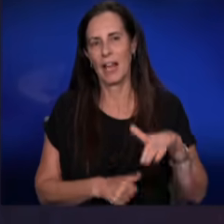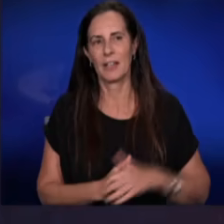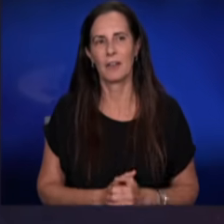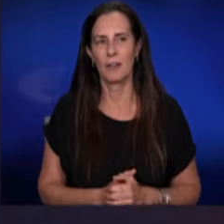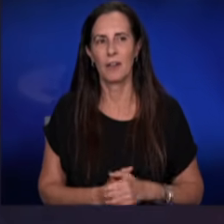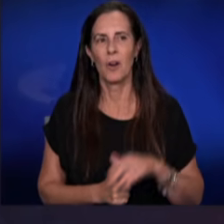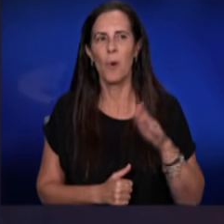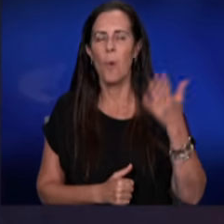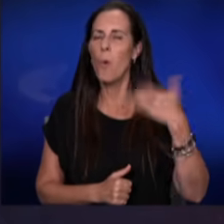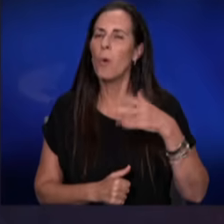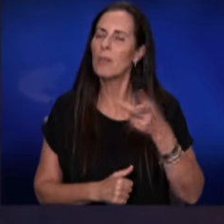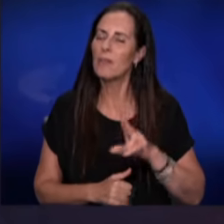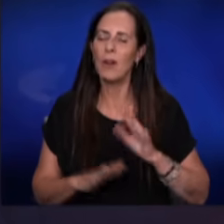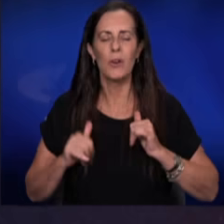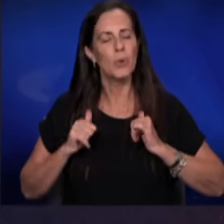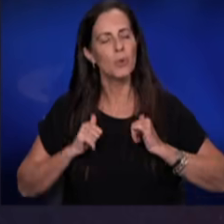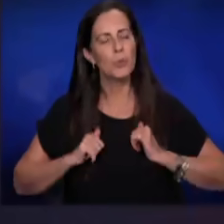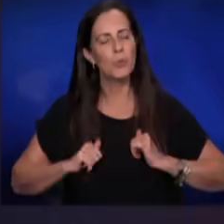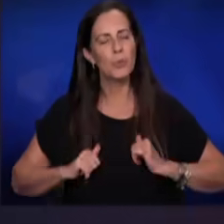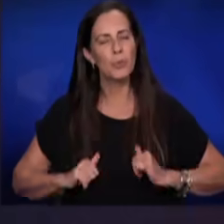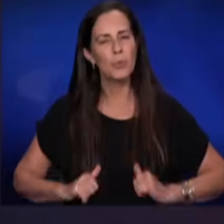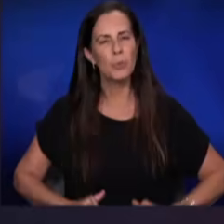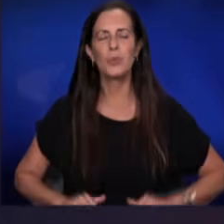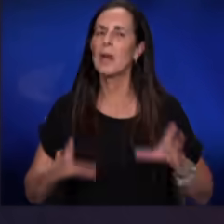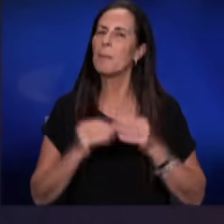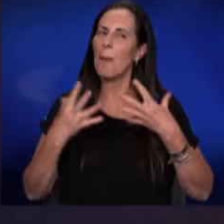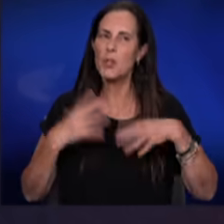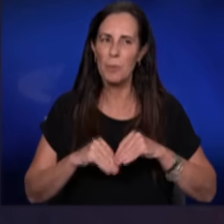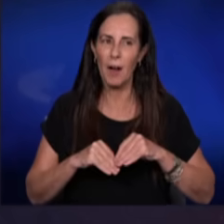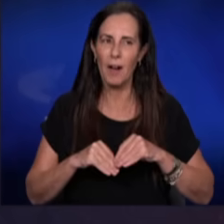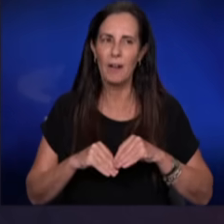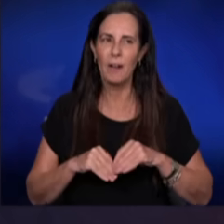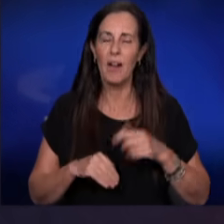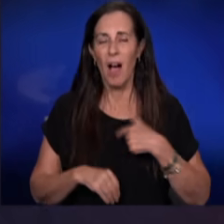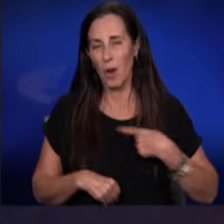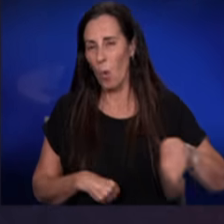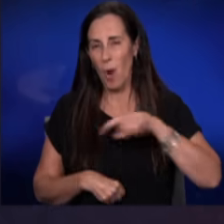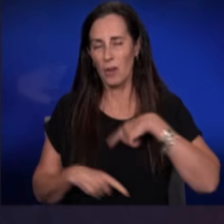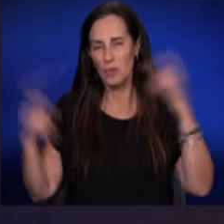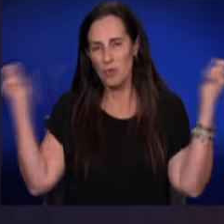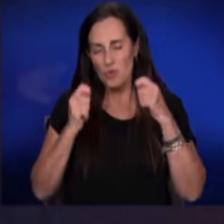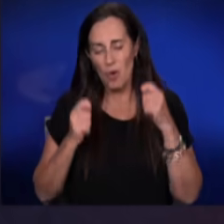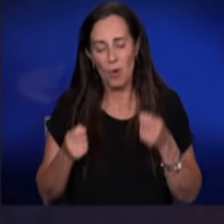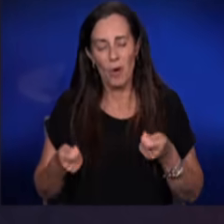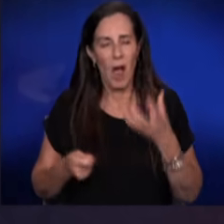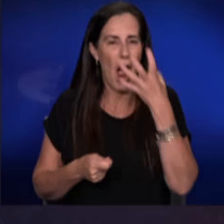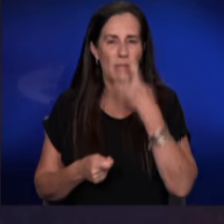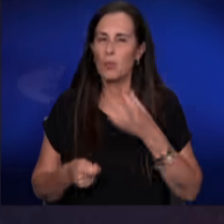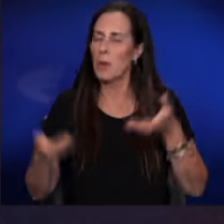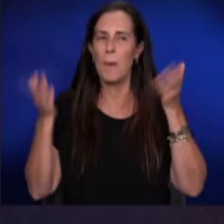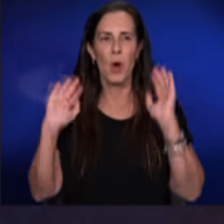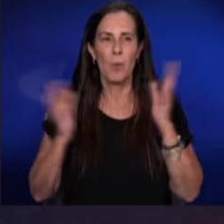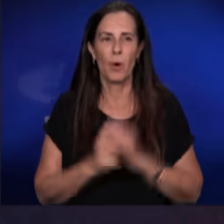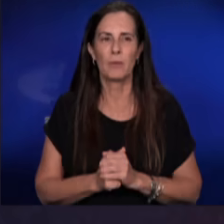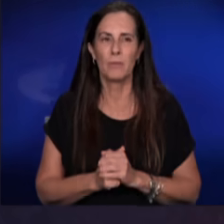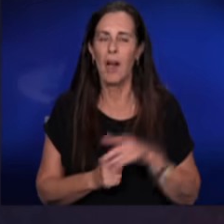יצא בצורה שלווה עם המשפחה מסביבו, ואנחנו בשוק ועצובים